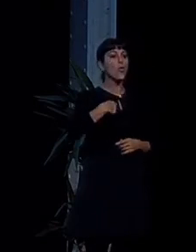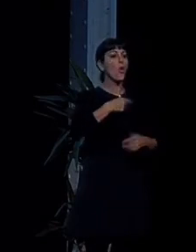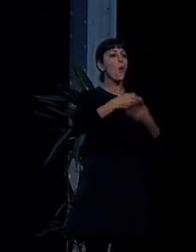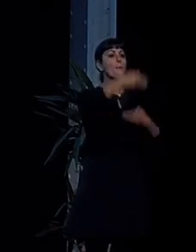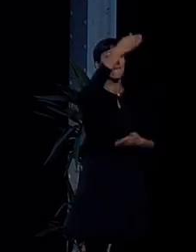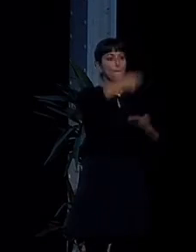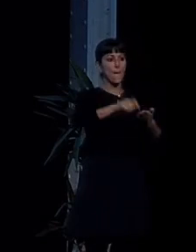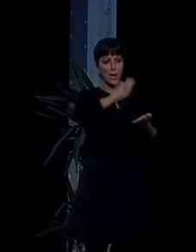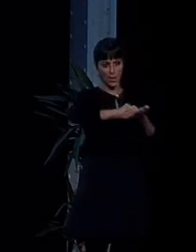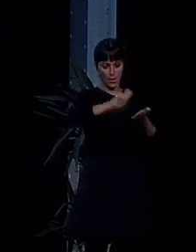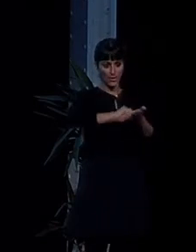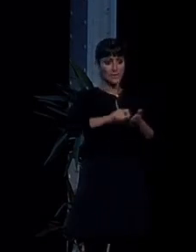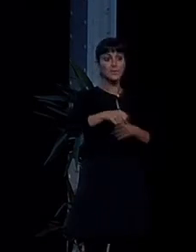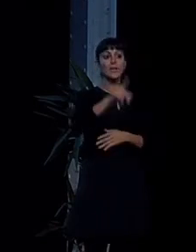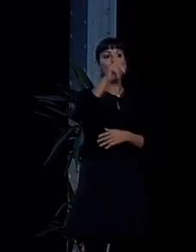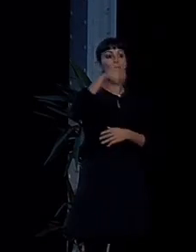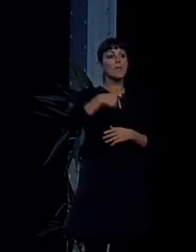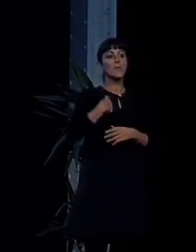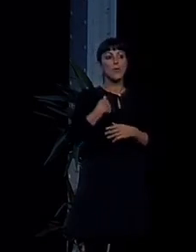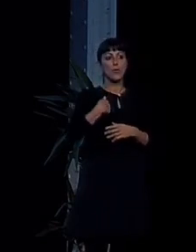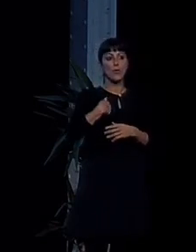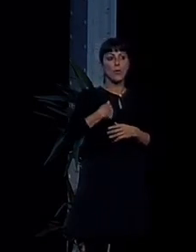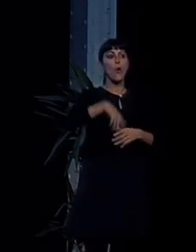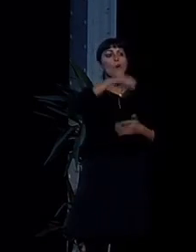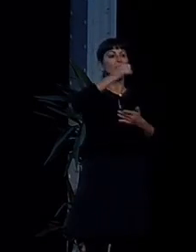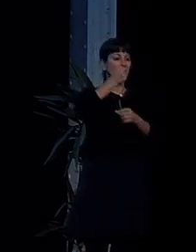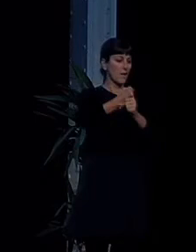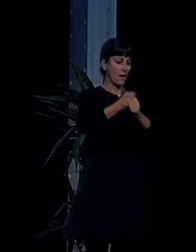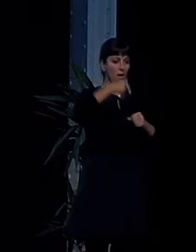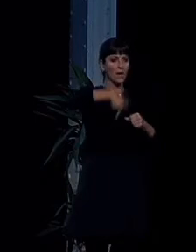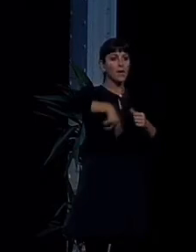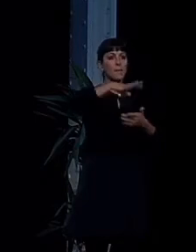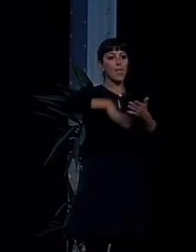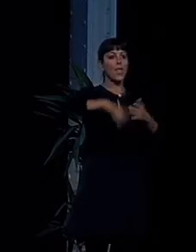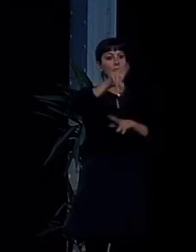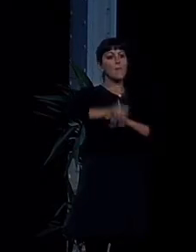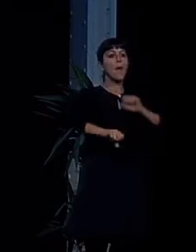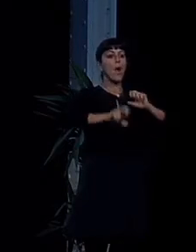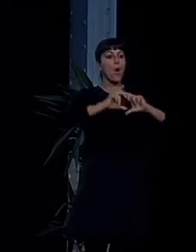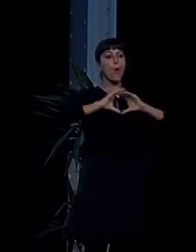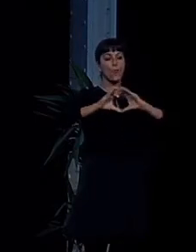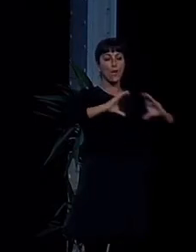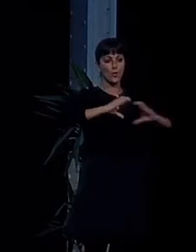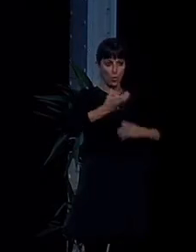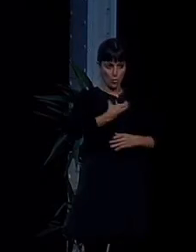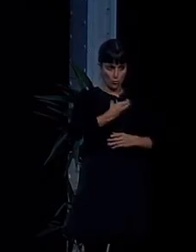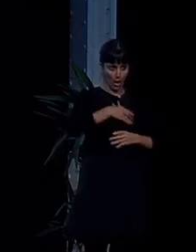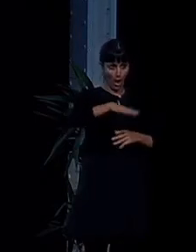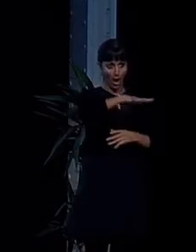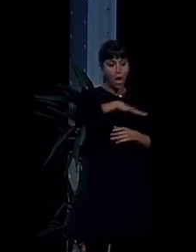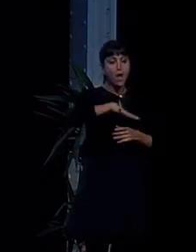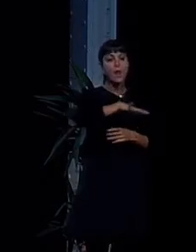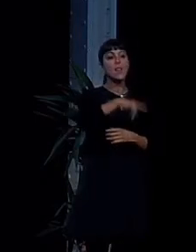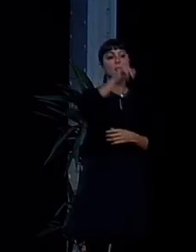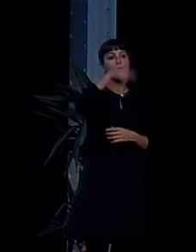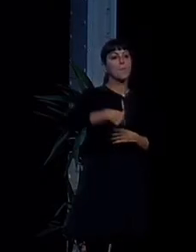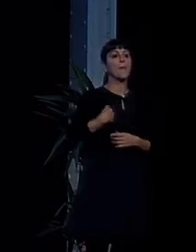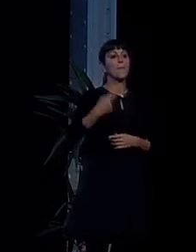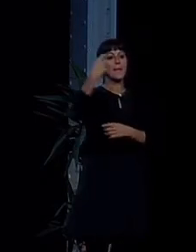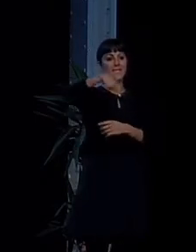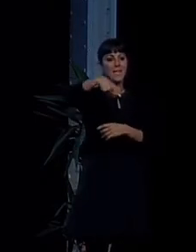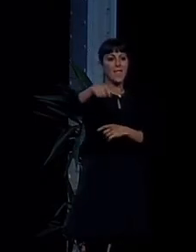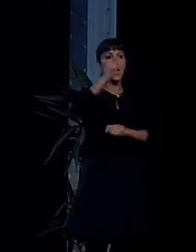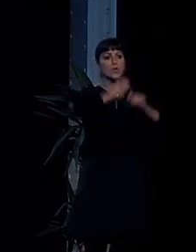investigadora de la Universitat Autònoma de Barcelona en temes de comunicació local i en aquest moment sóc presidenta de l'Associació de Dones Periodistes de